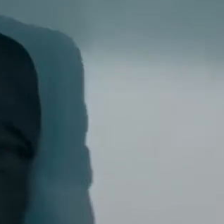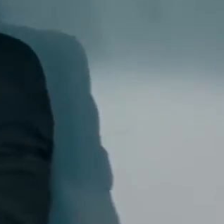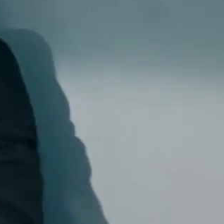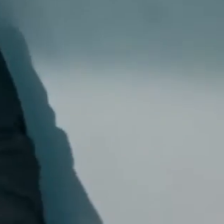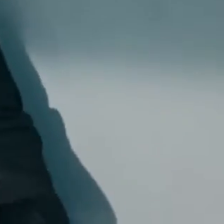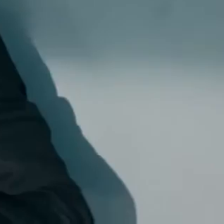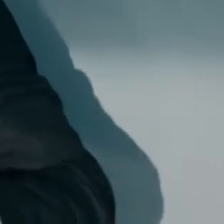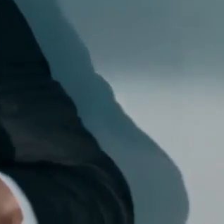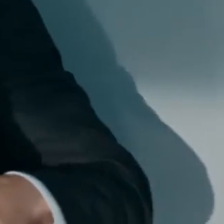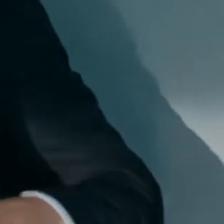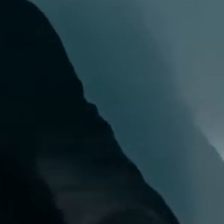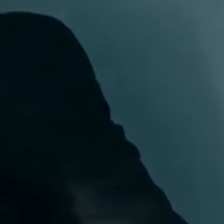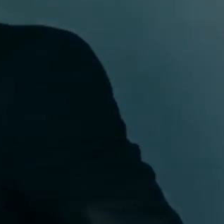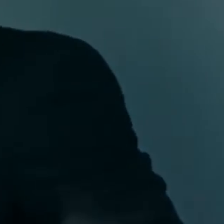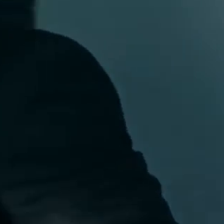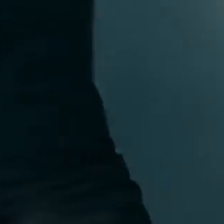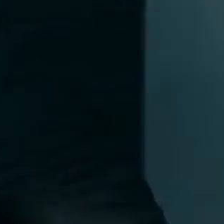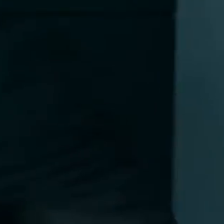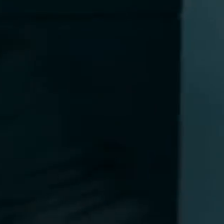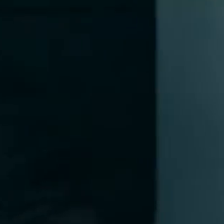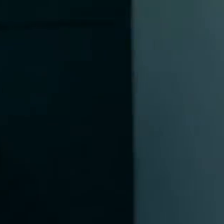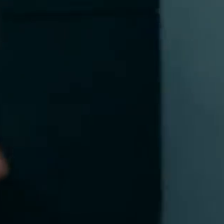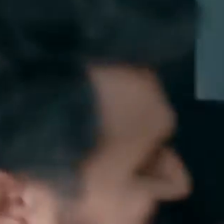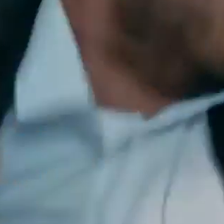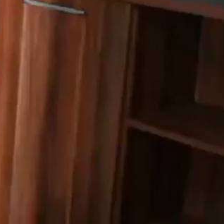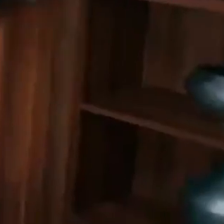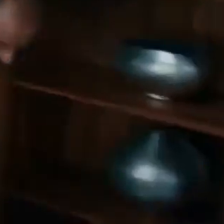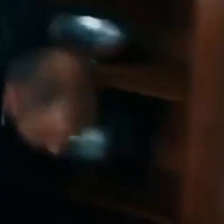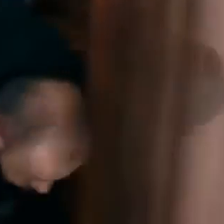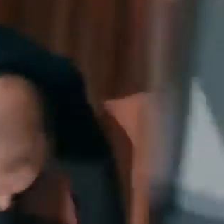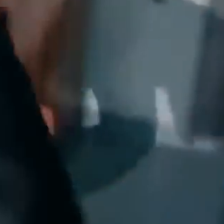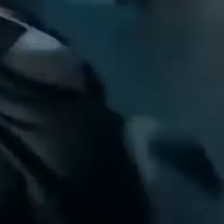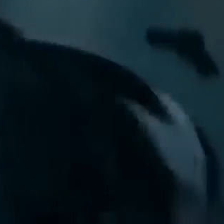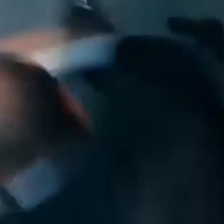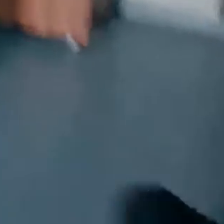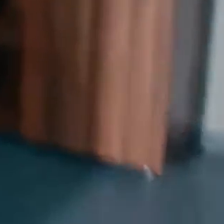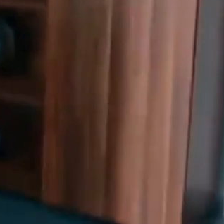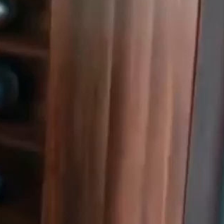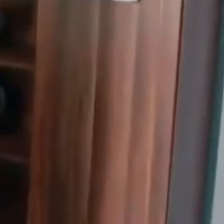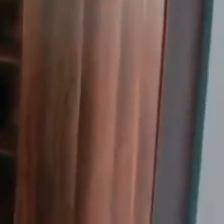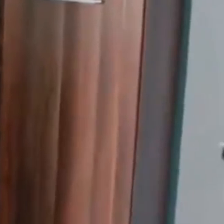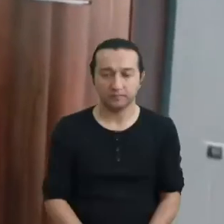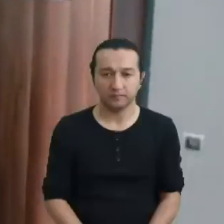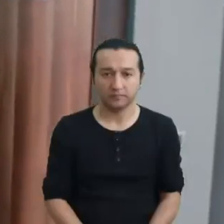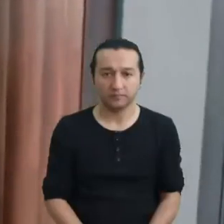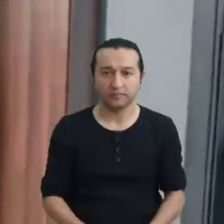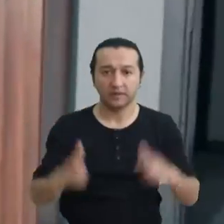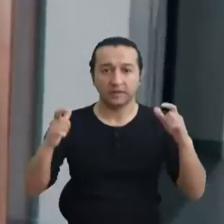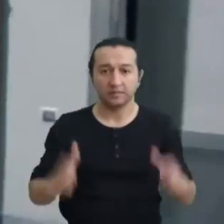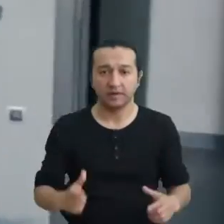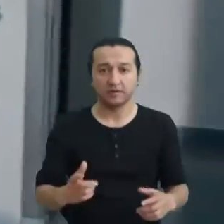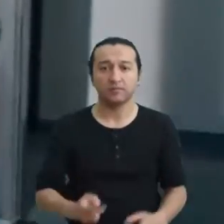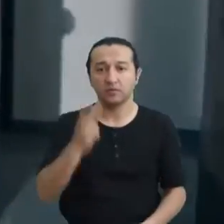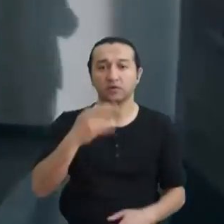burnu kanıyor. Cahit yakasından tutup kaldırdı. Üzerinde yelken maketi olan dolabın yanından yere savruldu. Mekana